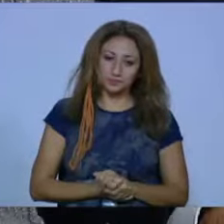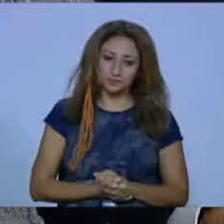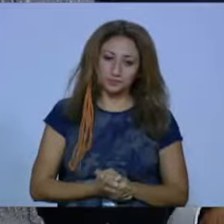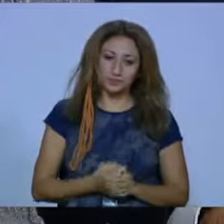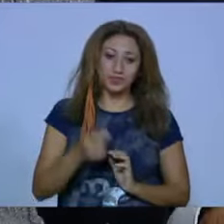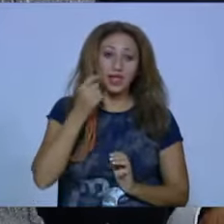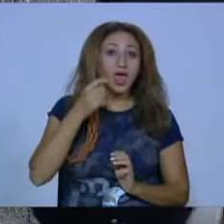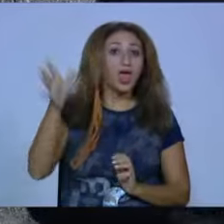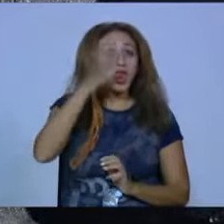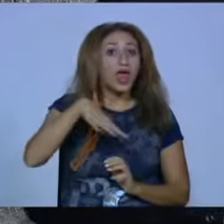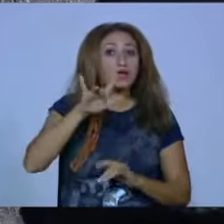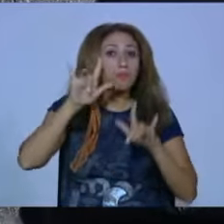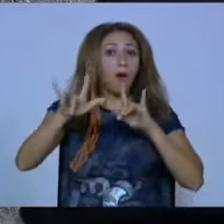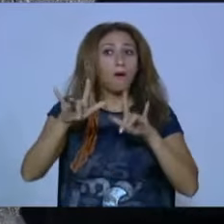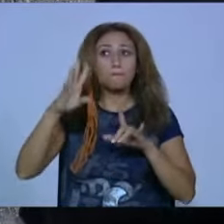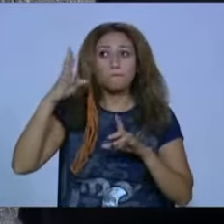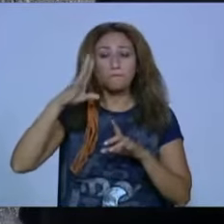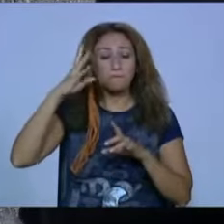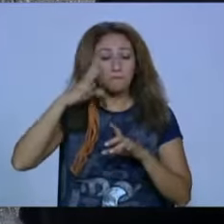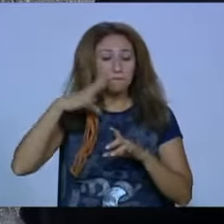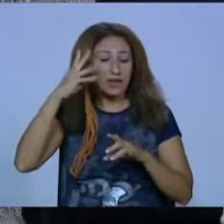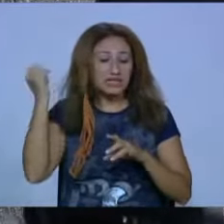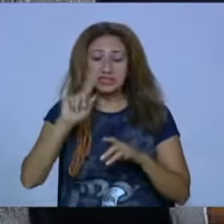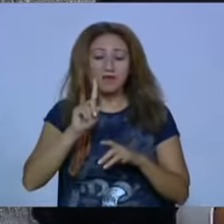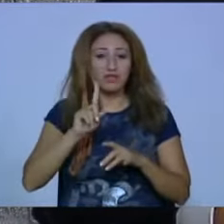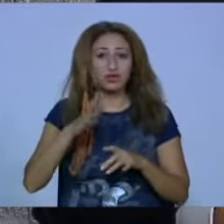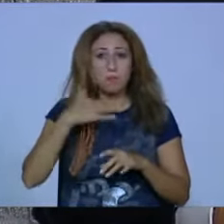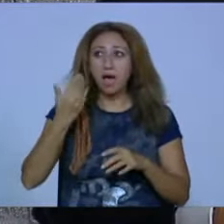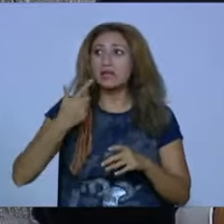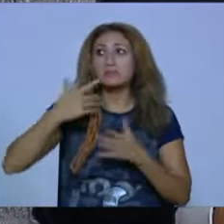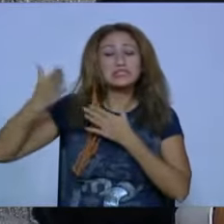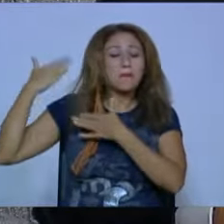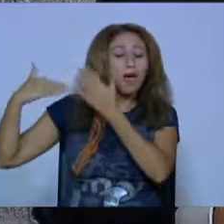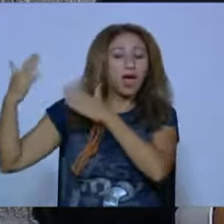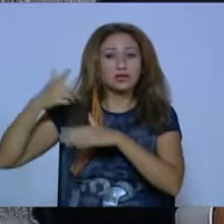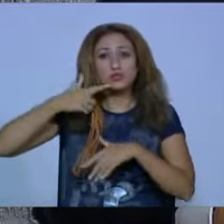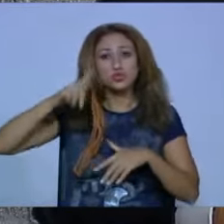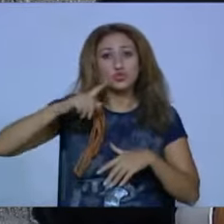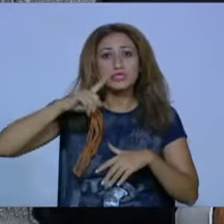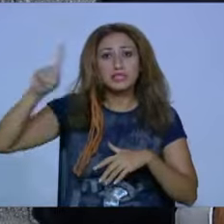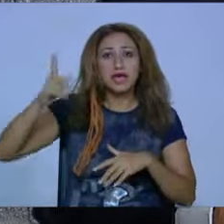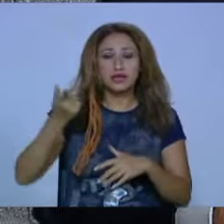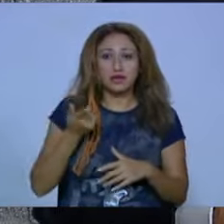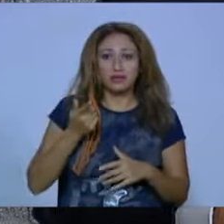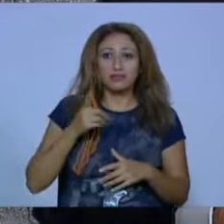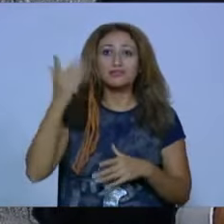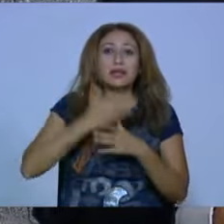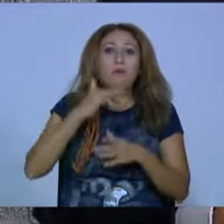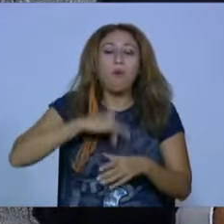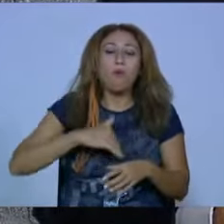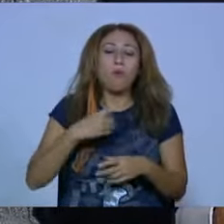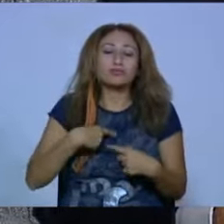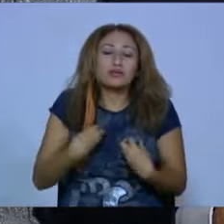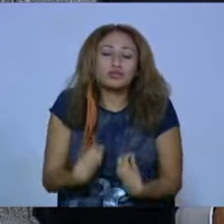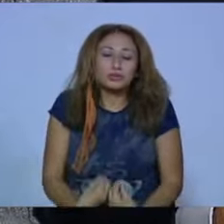حب الناس ليه رغم مرور السنين دي كلها ليه وتعلقهم بيه لغايه النهارده؟ اللي جواه طيب قوي.